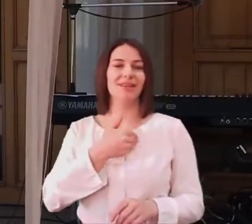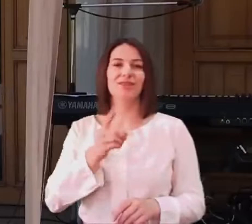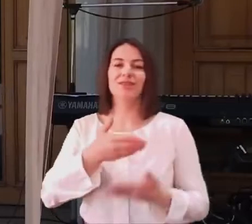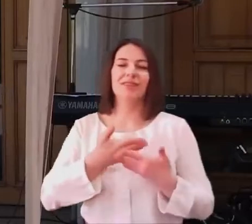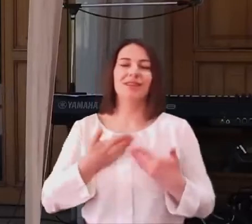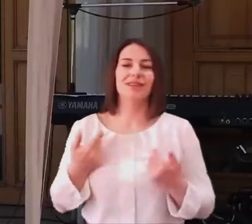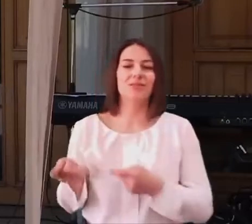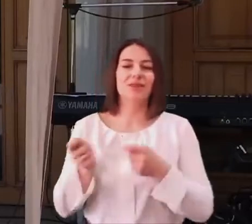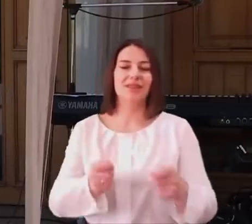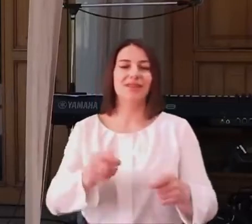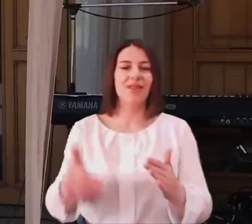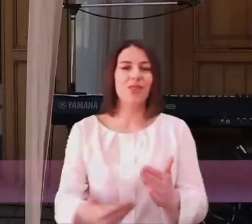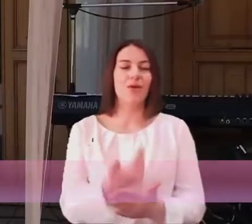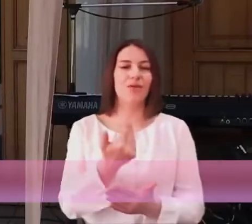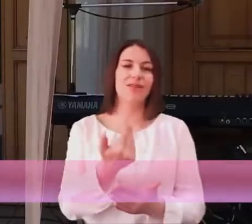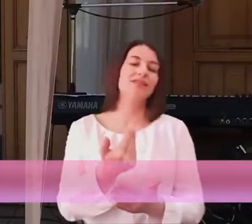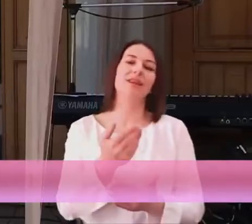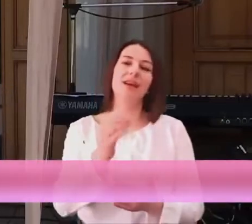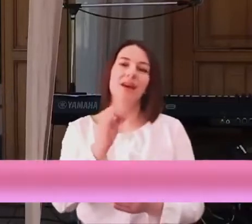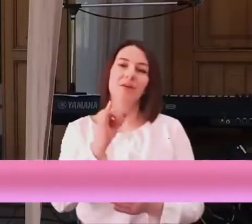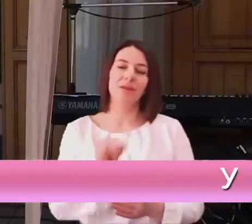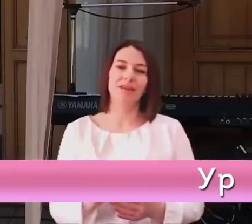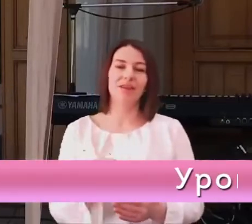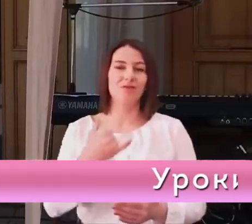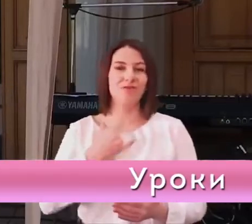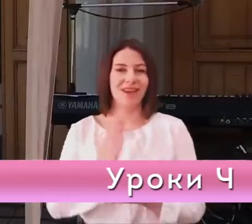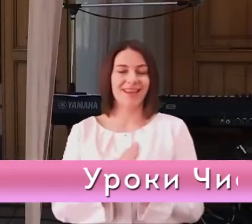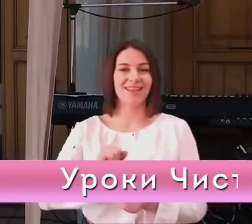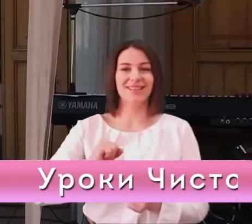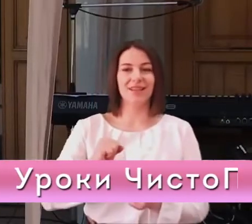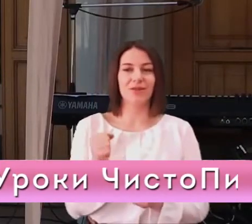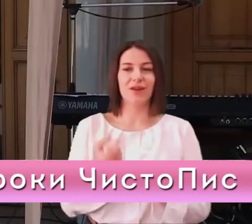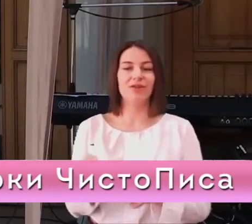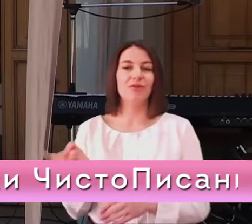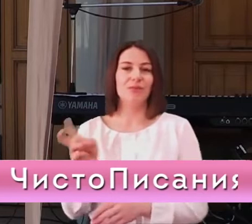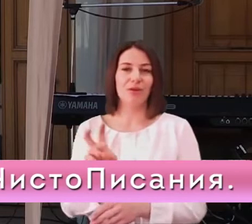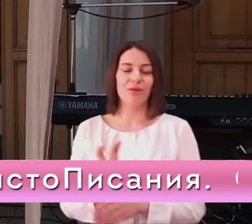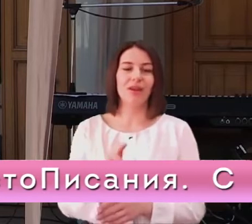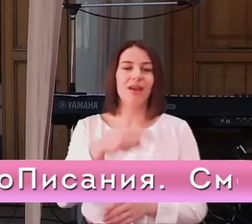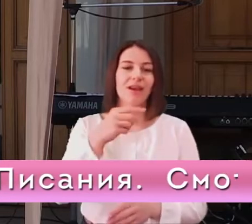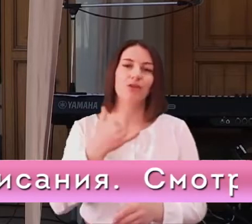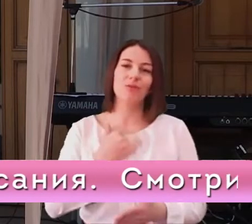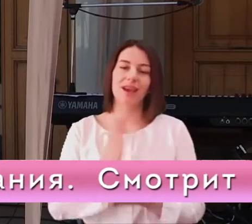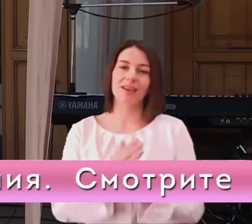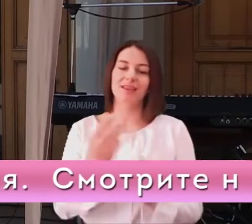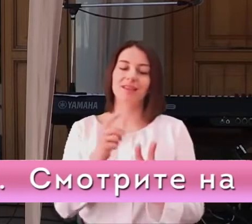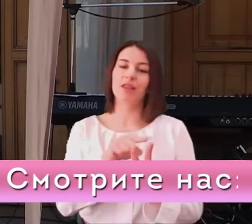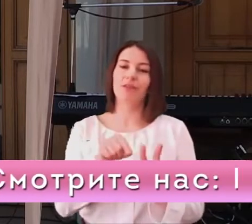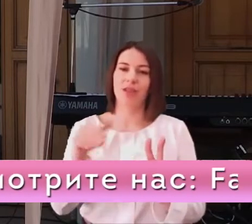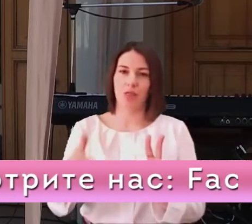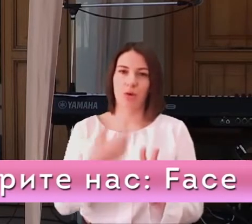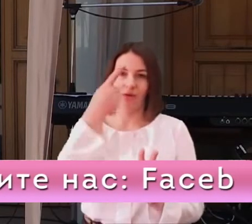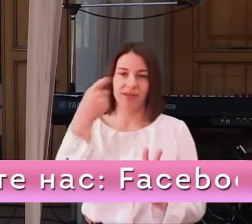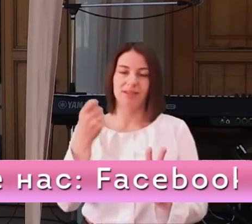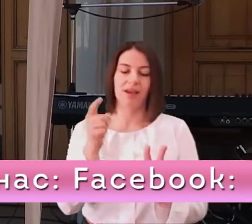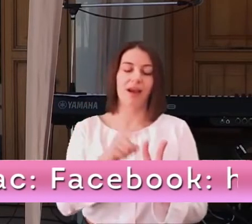который всегда ко мне приходит и говорит: у меня есть две новости, одна хорошая, одна плохая, что тебе рассказать? Настолько нам не хочется говорить эти плохие новости, что